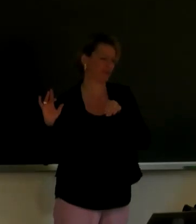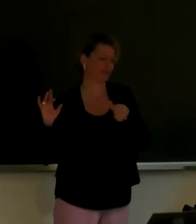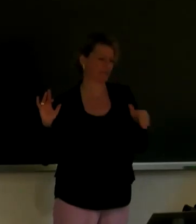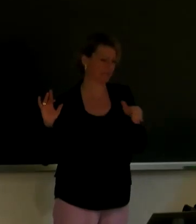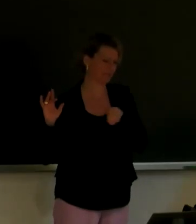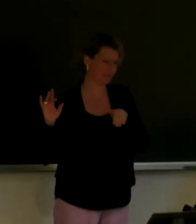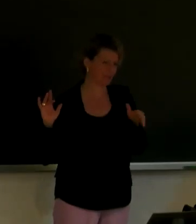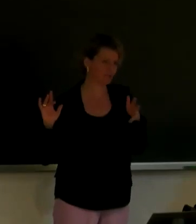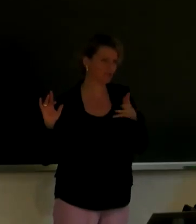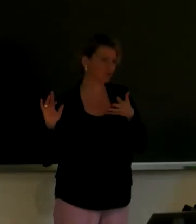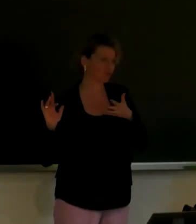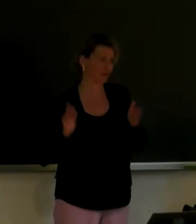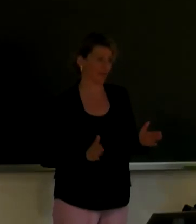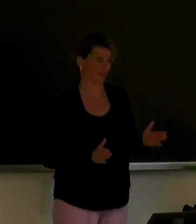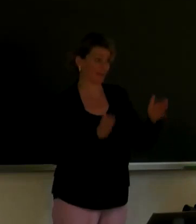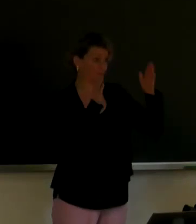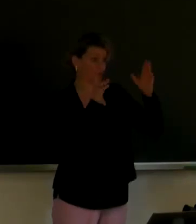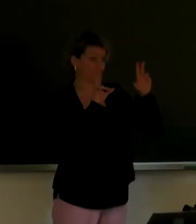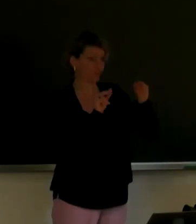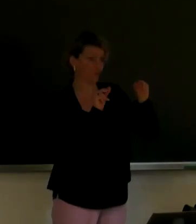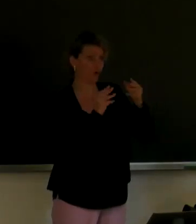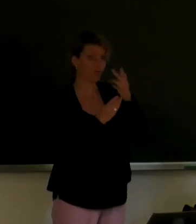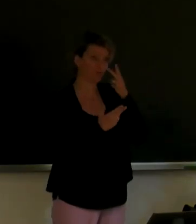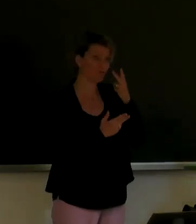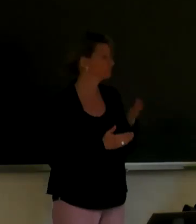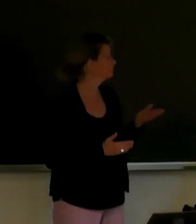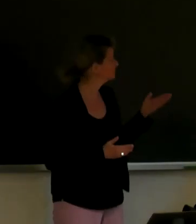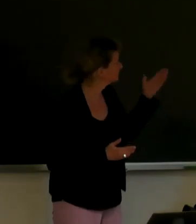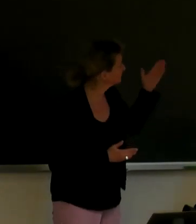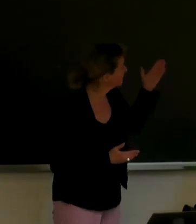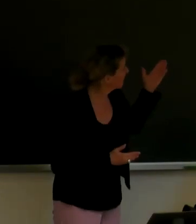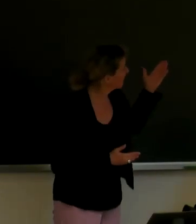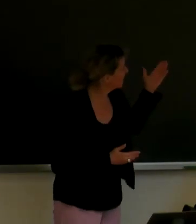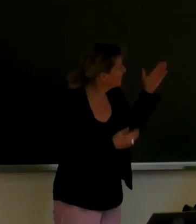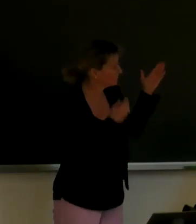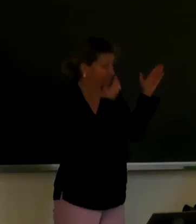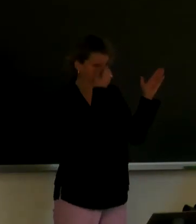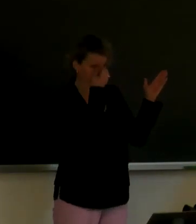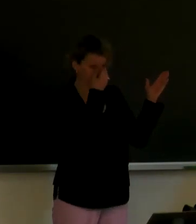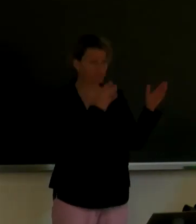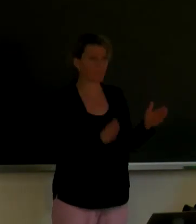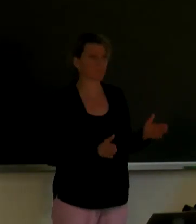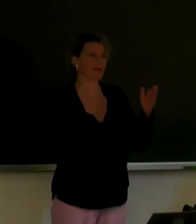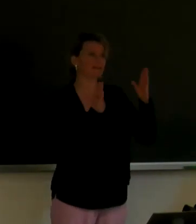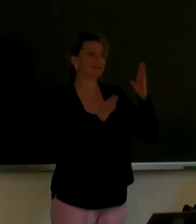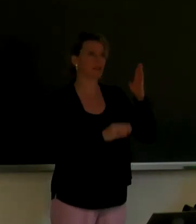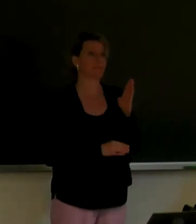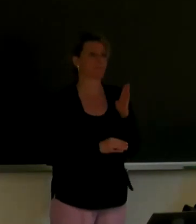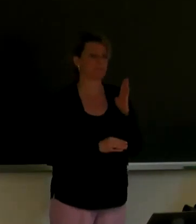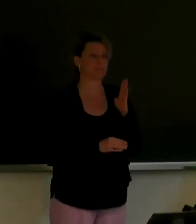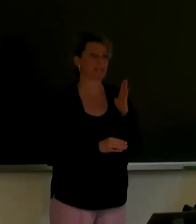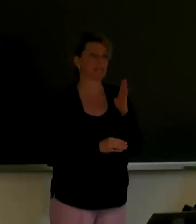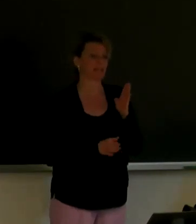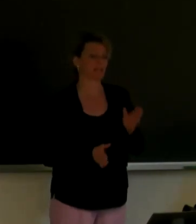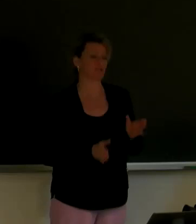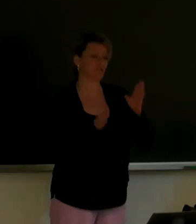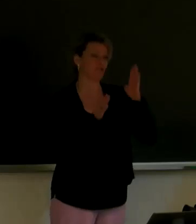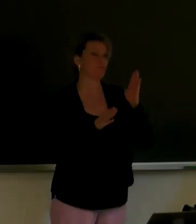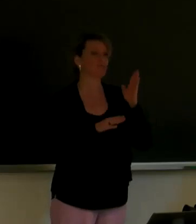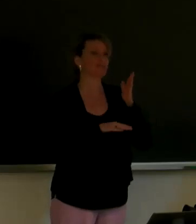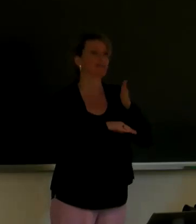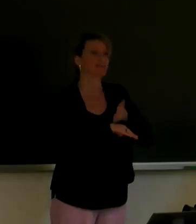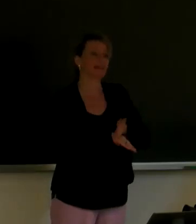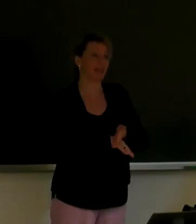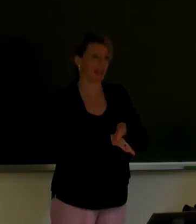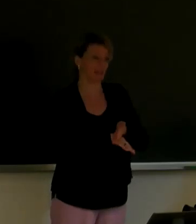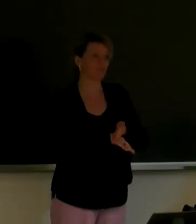Nuova Vasca Navale, che è questo qui, e alla palazzina B, all'edificio B, c'è l'ingresso che vedete